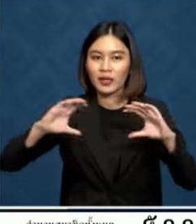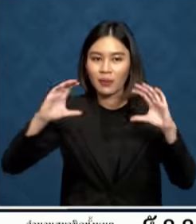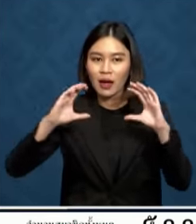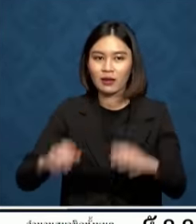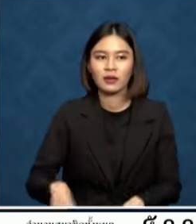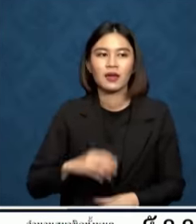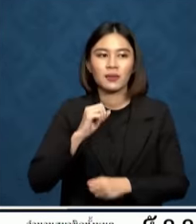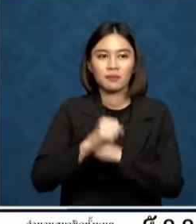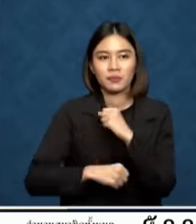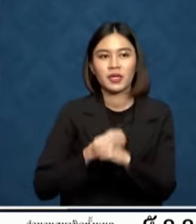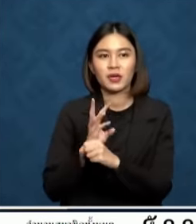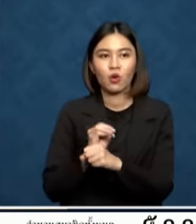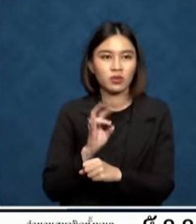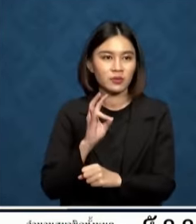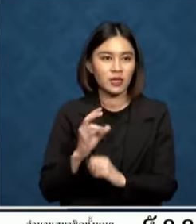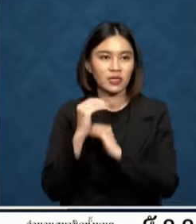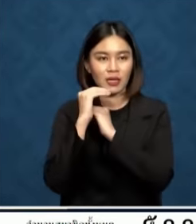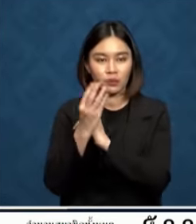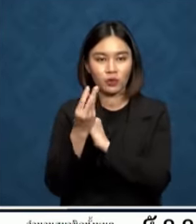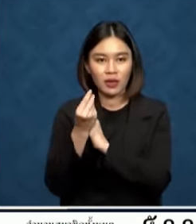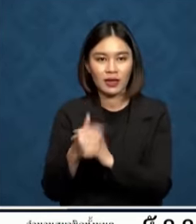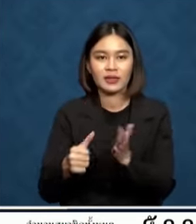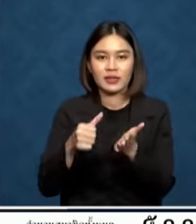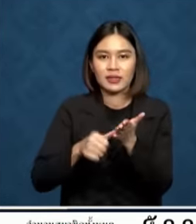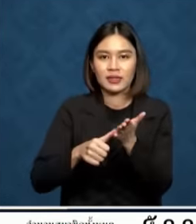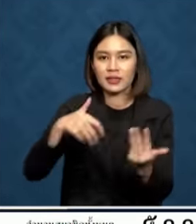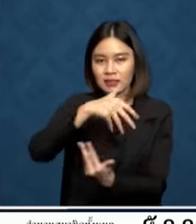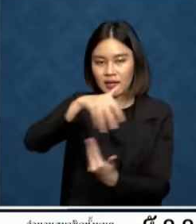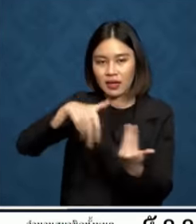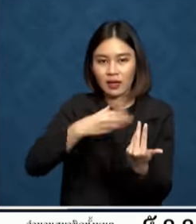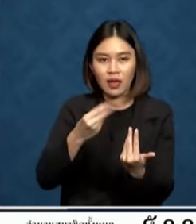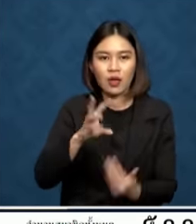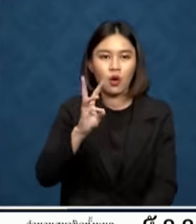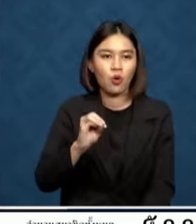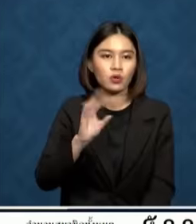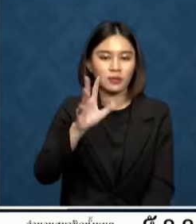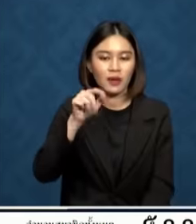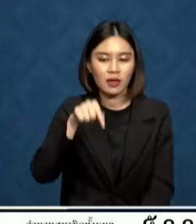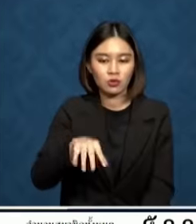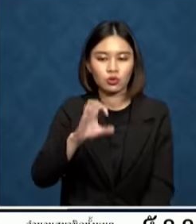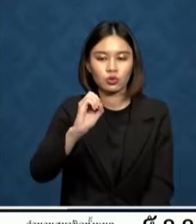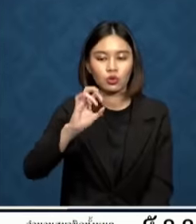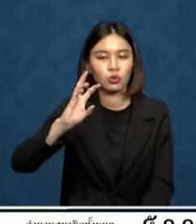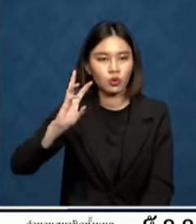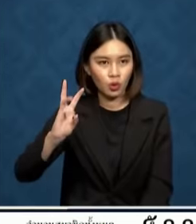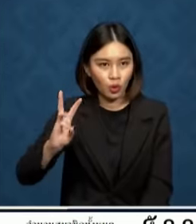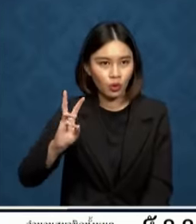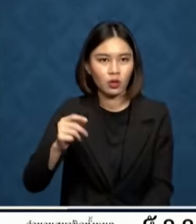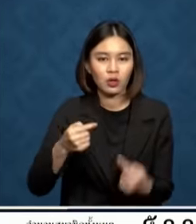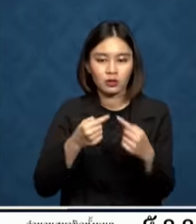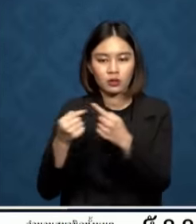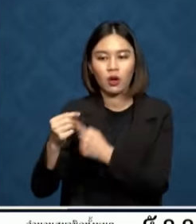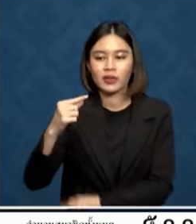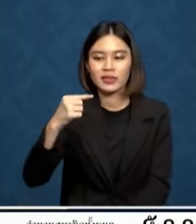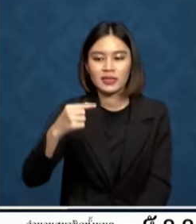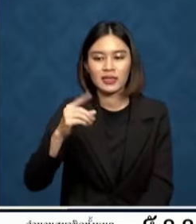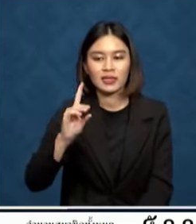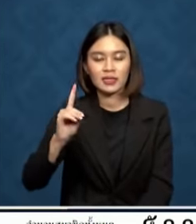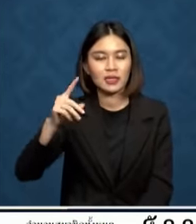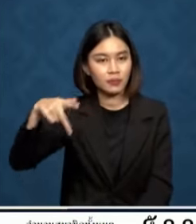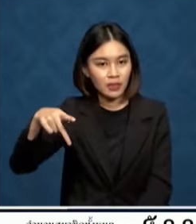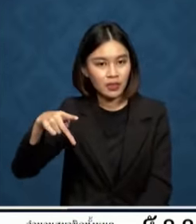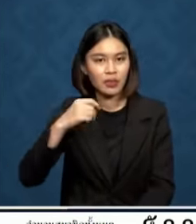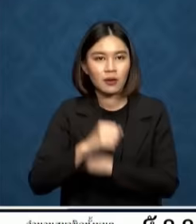ปี 67กำหนดว่าหนี้สาธารณะจะเป็น 65.0 6ต่อ GDPพอ 68